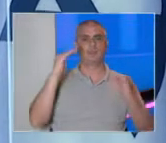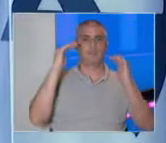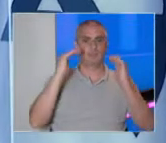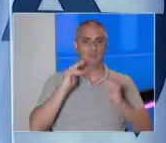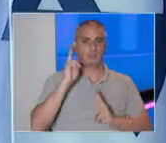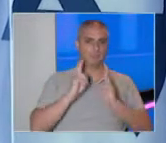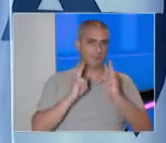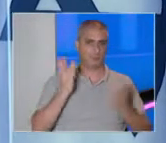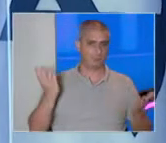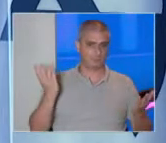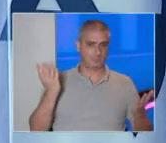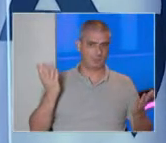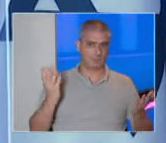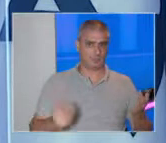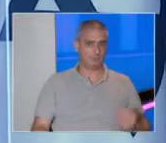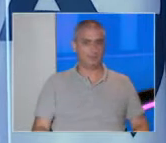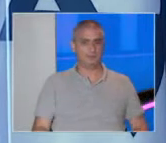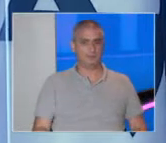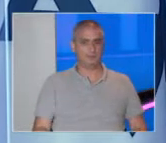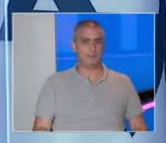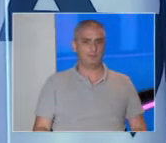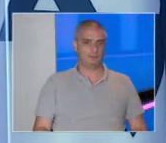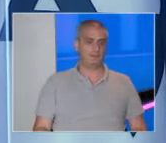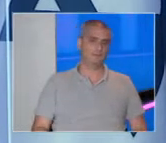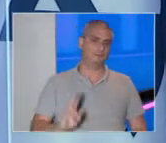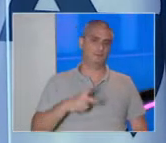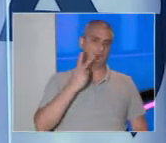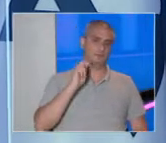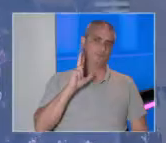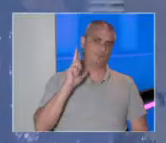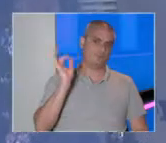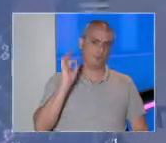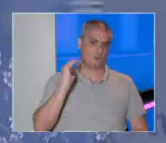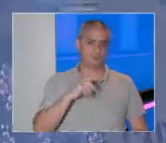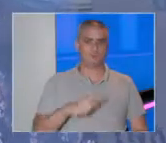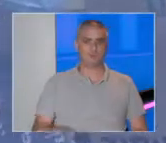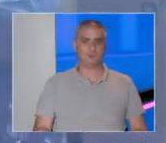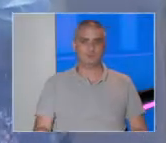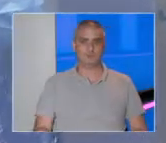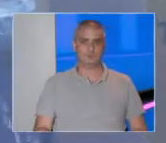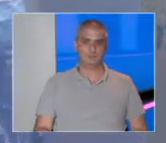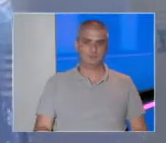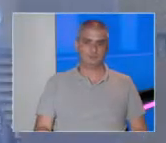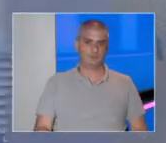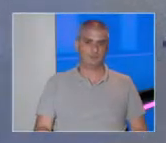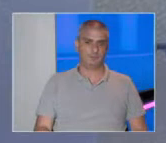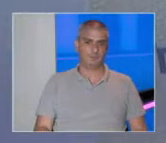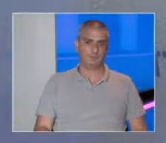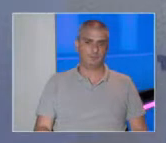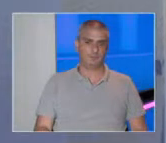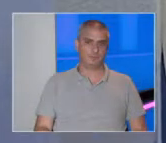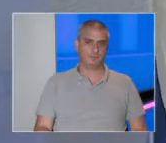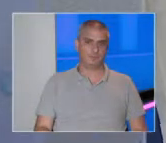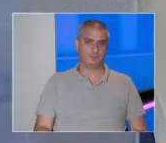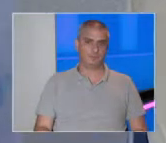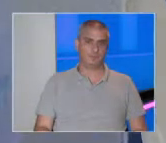בתוצר הלאומי בסדר גודל של 28%. שלוש עובדות מהיממה האחרונה.